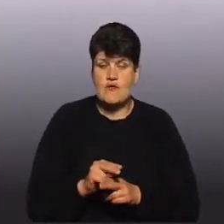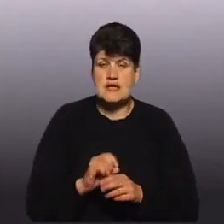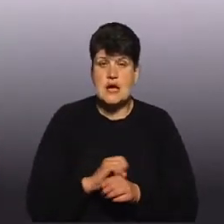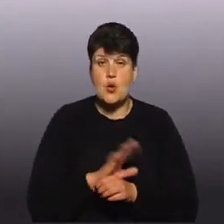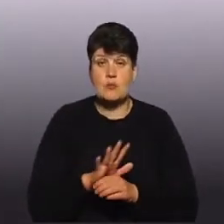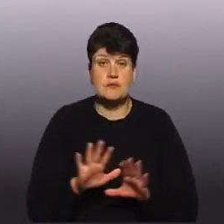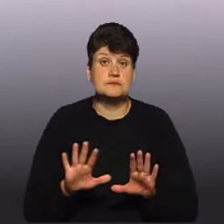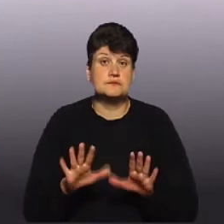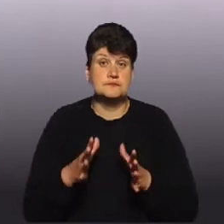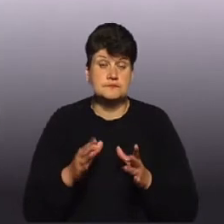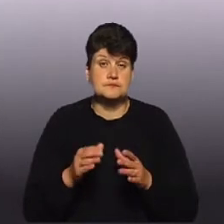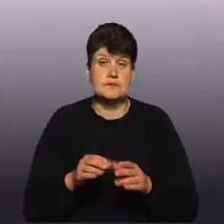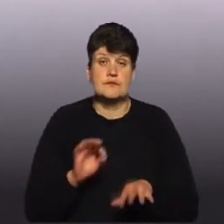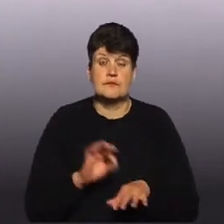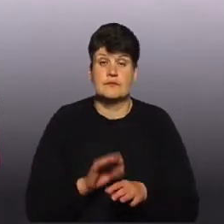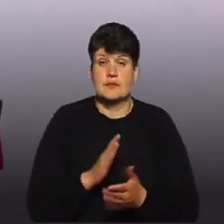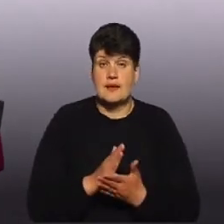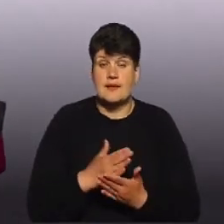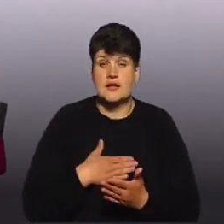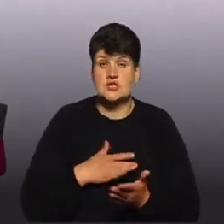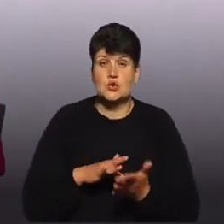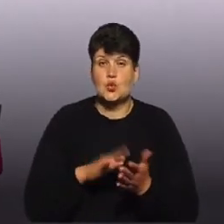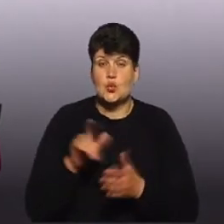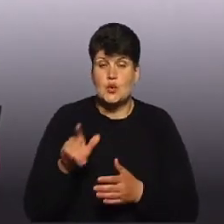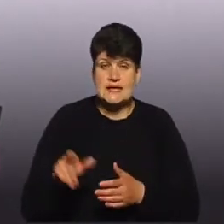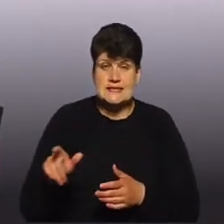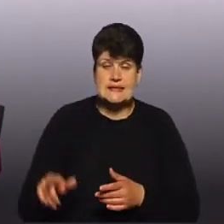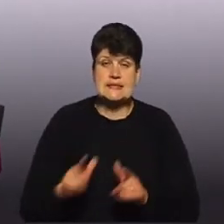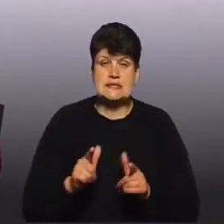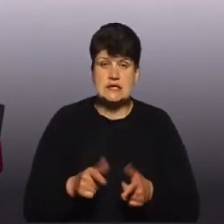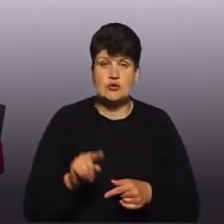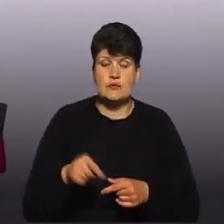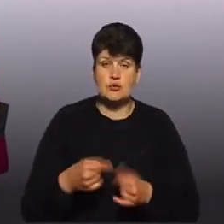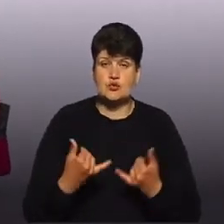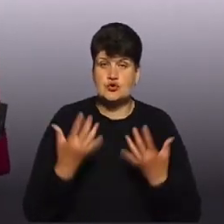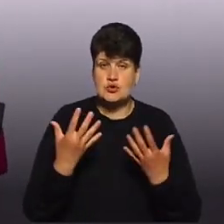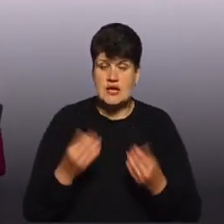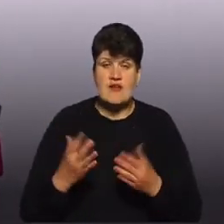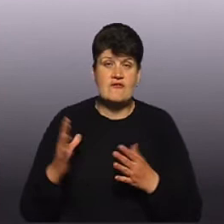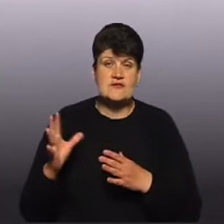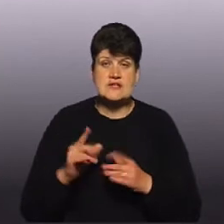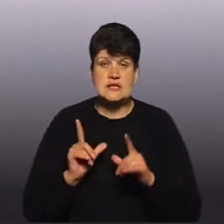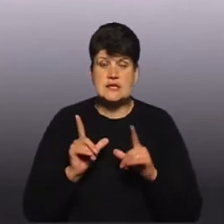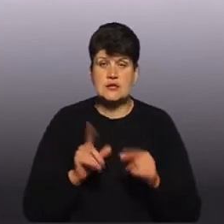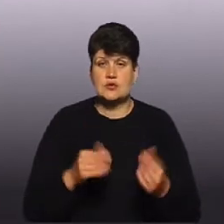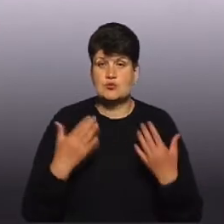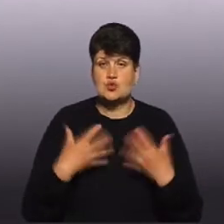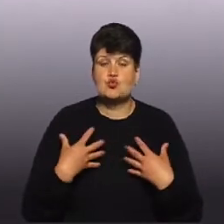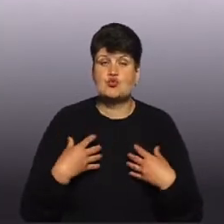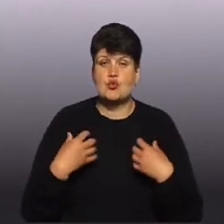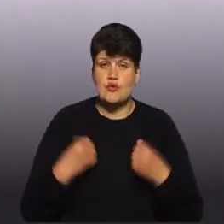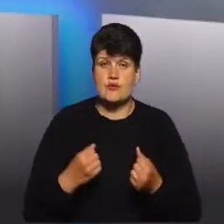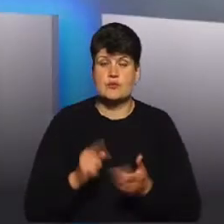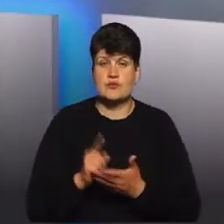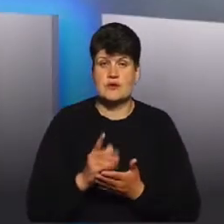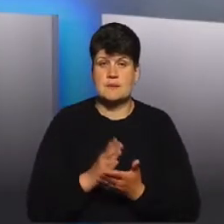захворів. Але наші туристи, згідно вимог сьогоднішнього дня, всі їдуть на відпочинок здорові, тому що всі мають мати обов'язково ПЛР або